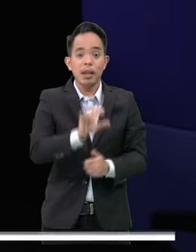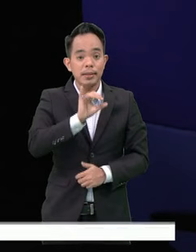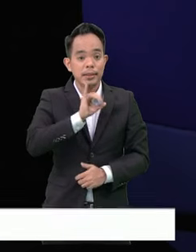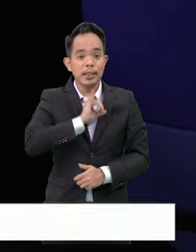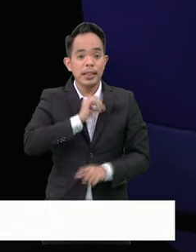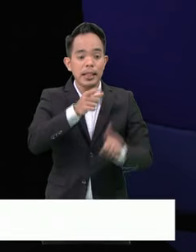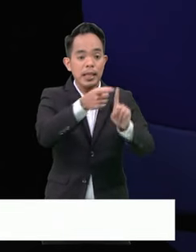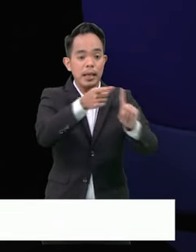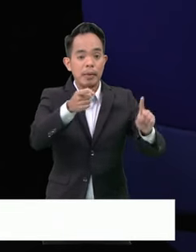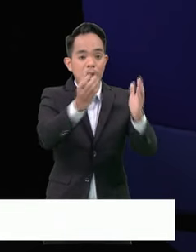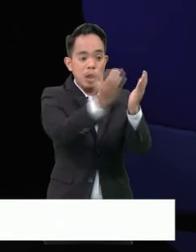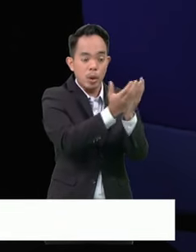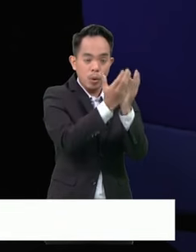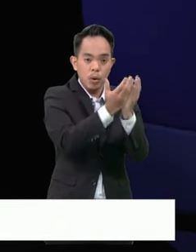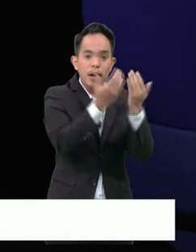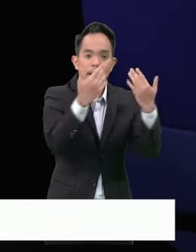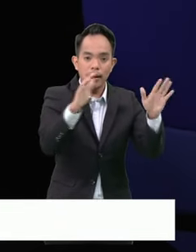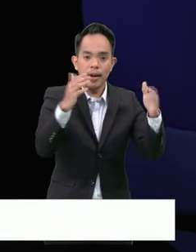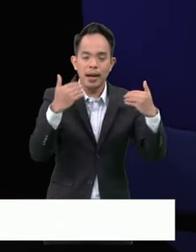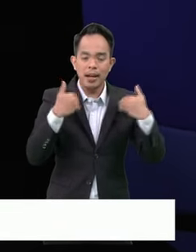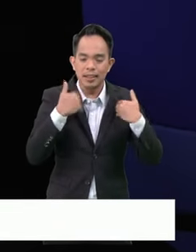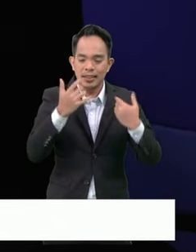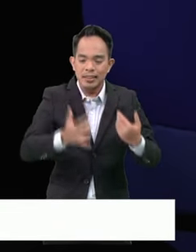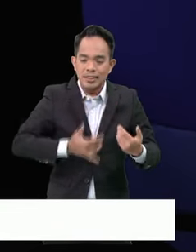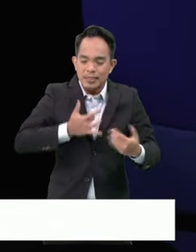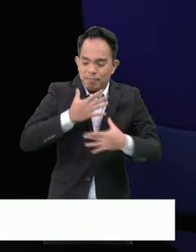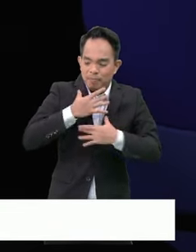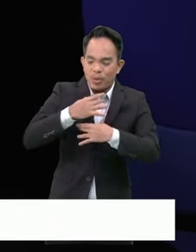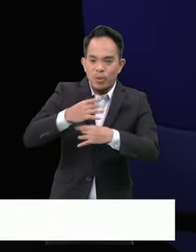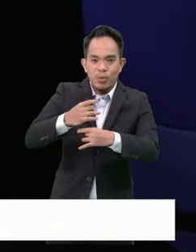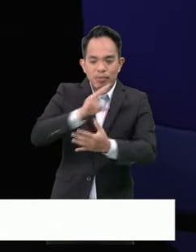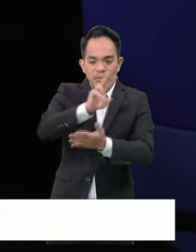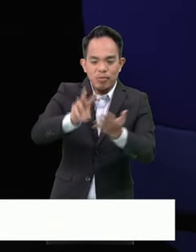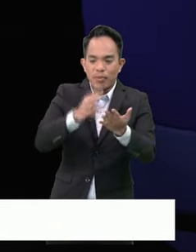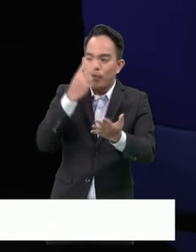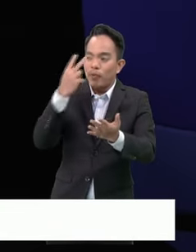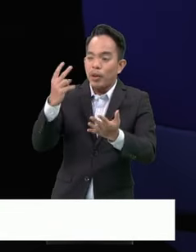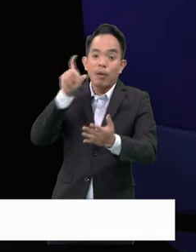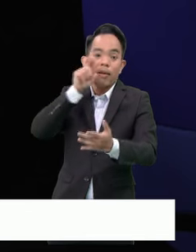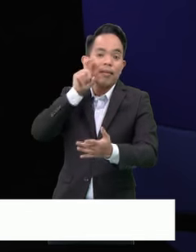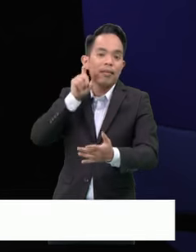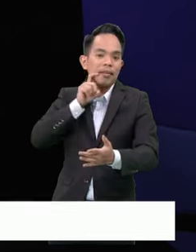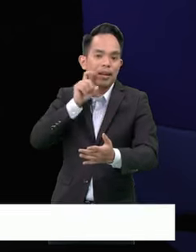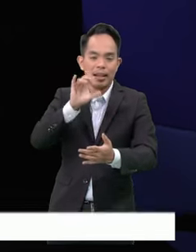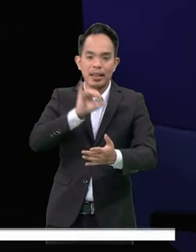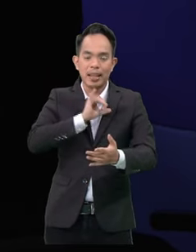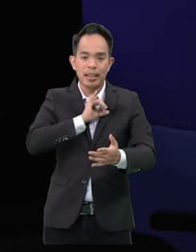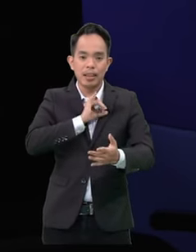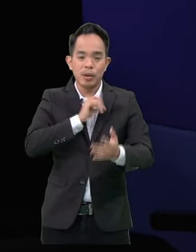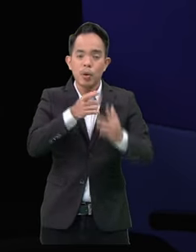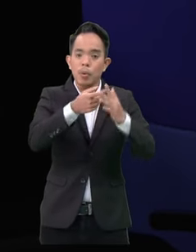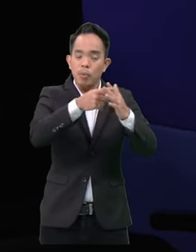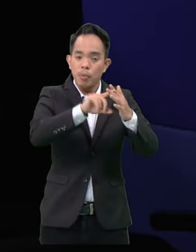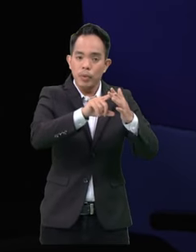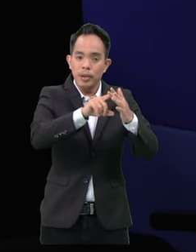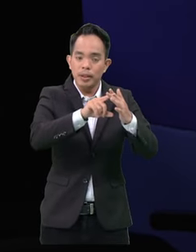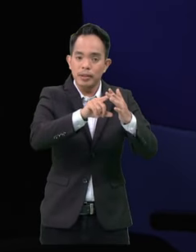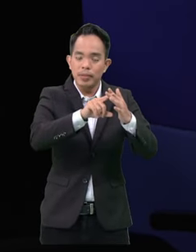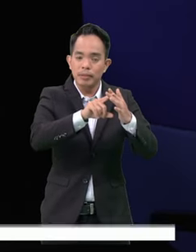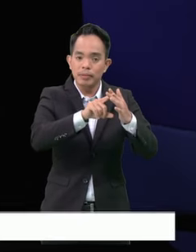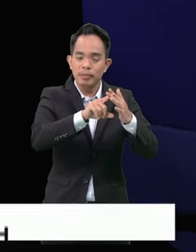Saya ni dari sekolah memang dah ada ketagihan pornografi. Itulah starting point saya terlibat dengan dunia DS